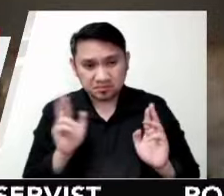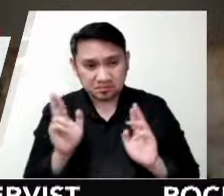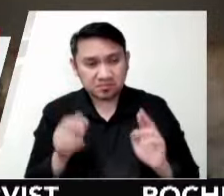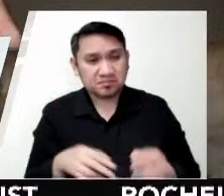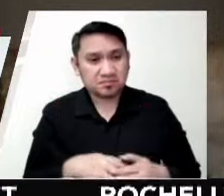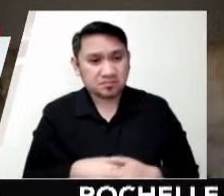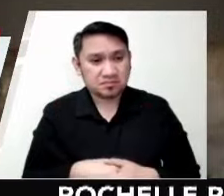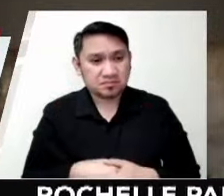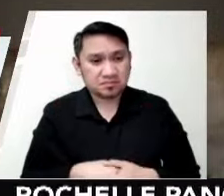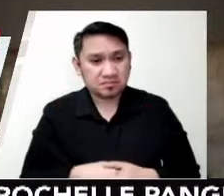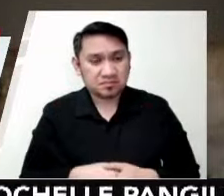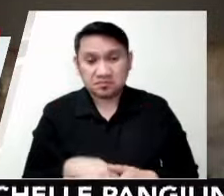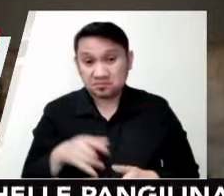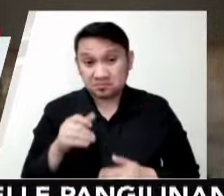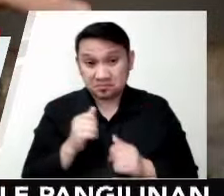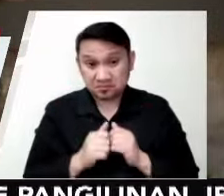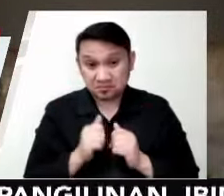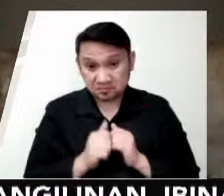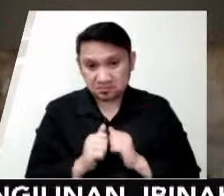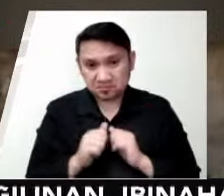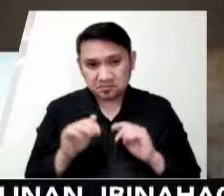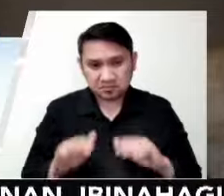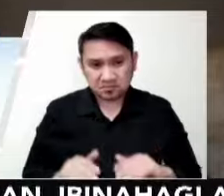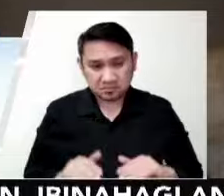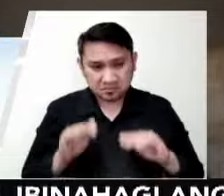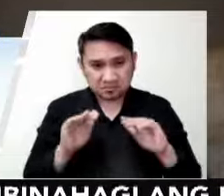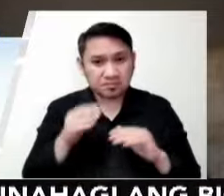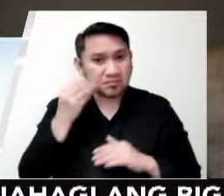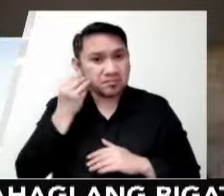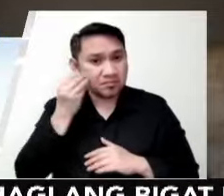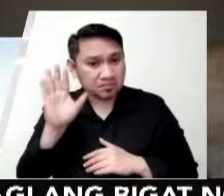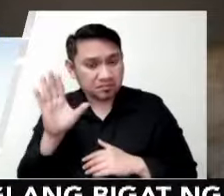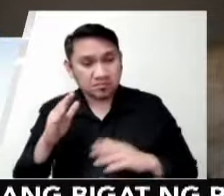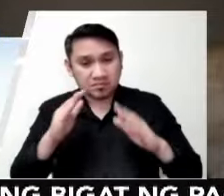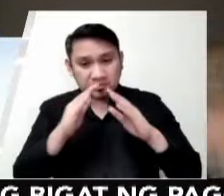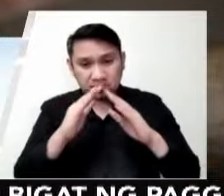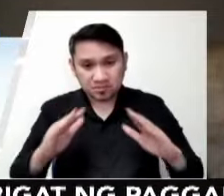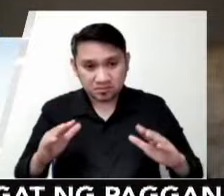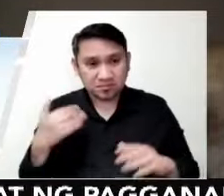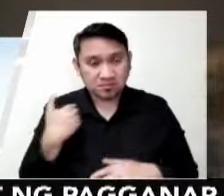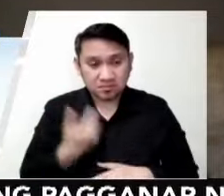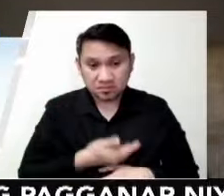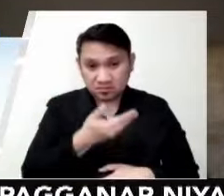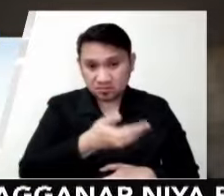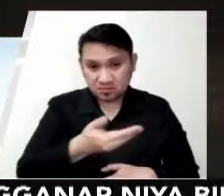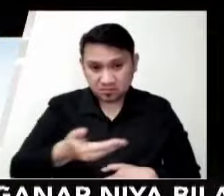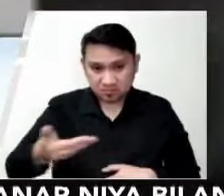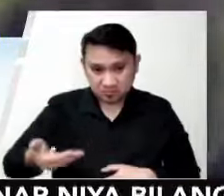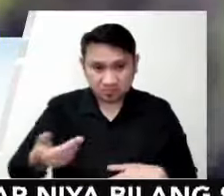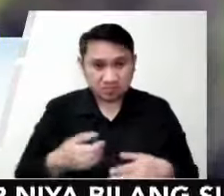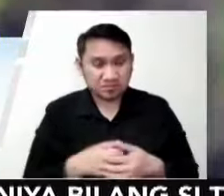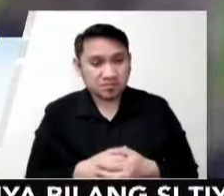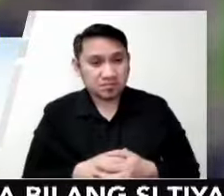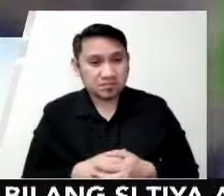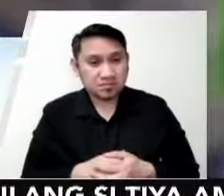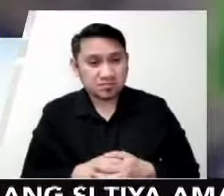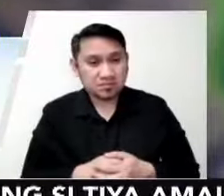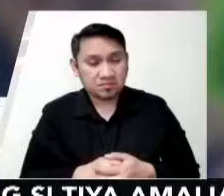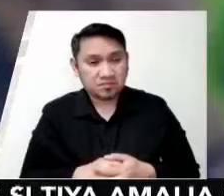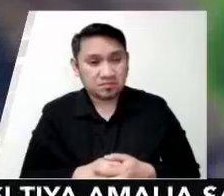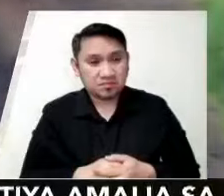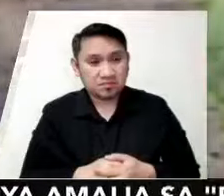tumaas taas na Naandito ako uwi na agad ng bahay kung ano yung mga gamit sa baba kasi alam na ko naman na binabaha